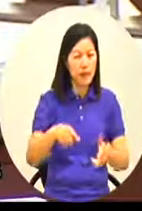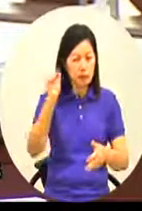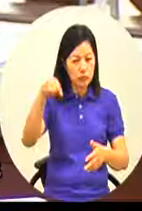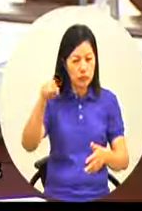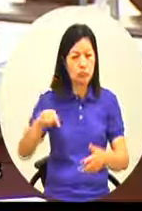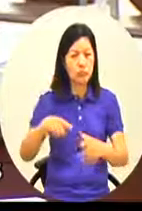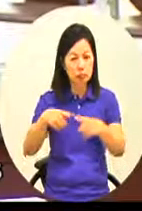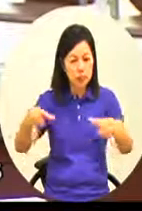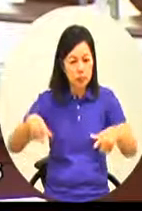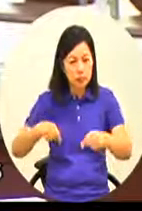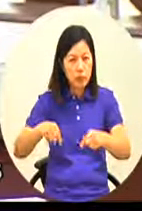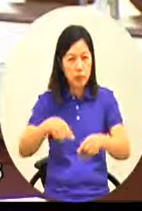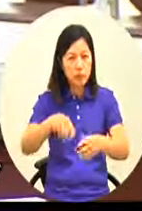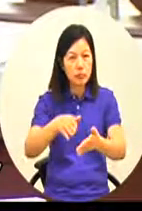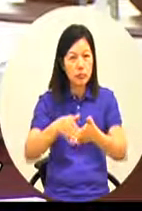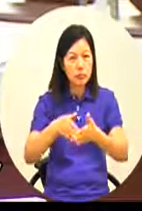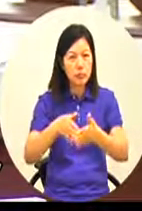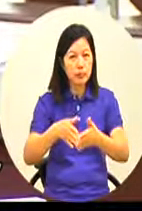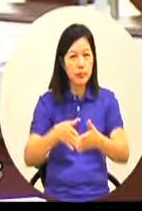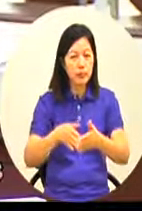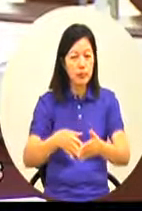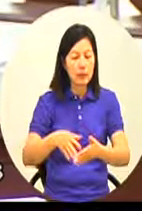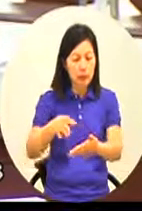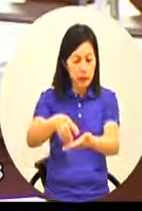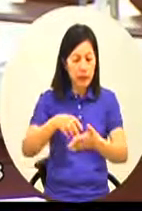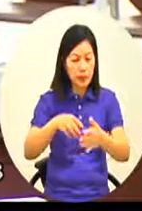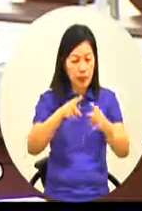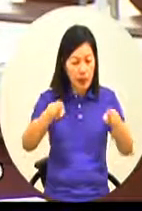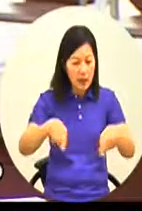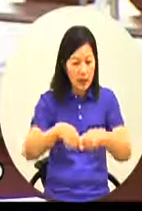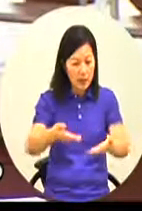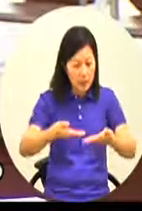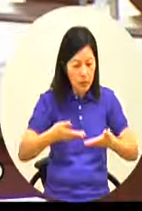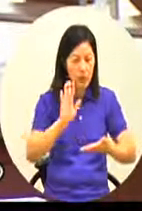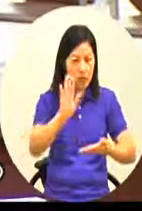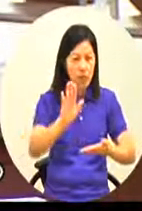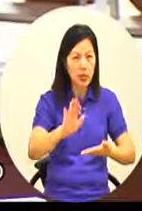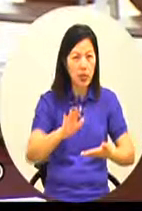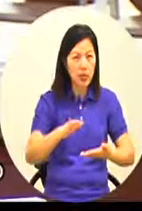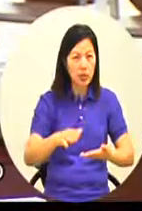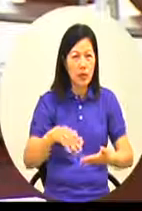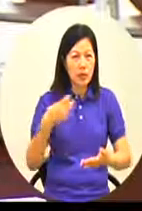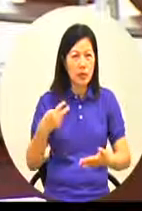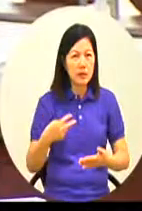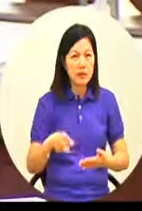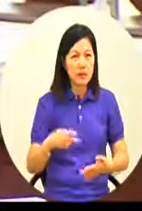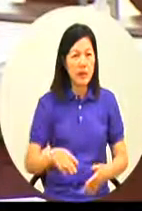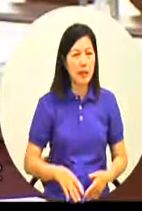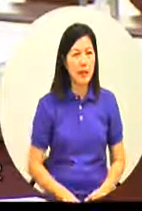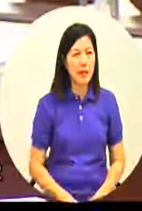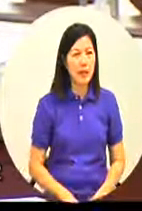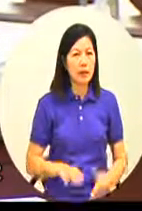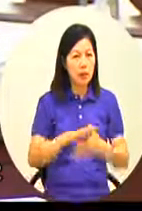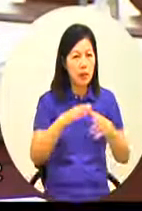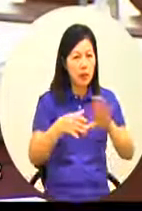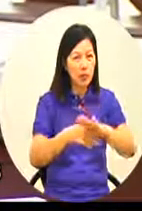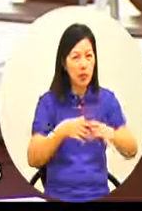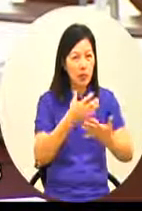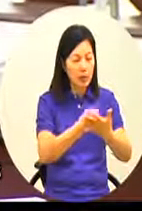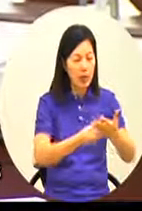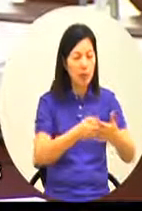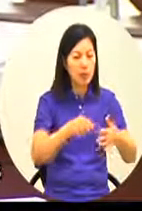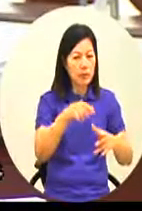年的努力，对不对？吼，到尾啊，同意书又摕出来，伊唔摕出来理由咧，就是讲，阮文化保存区会当去六成，对不对？啊，